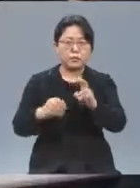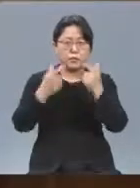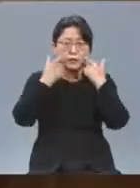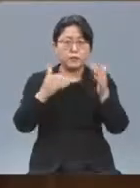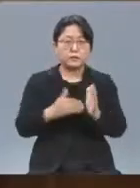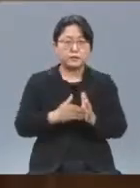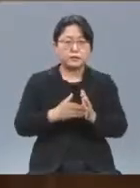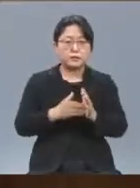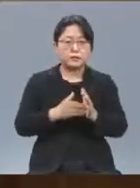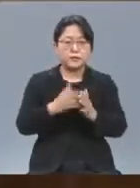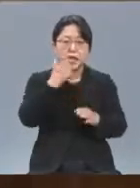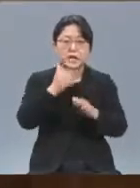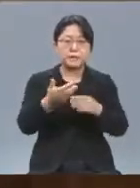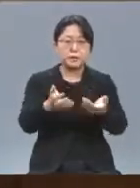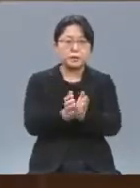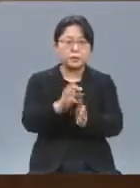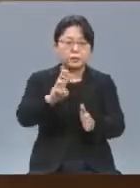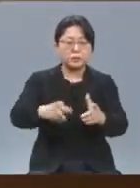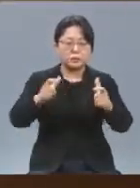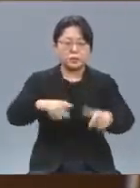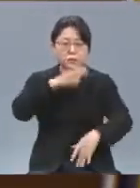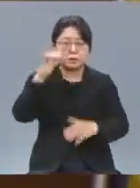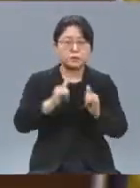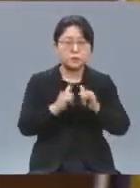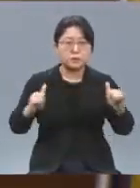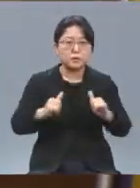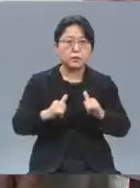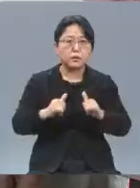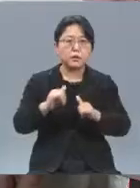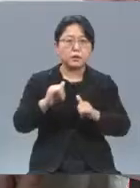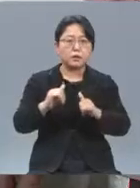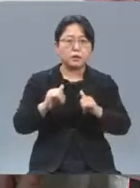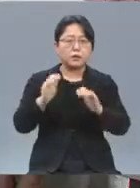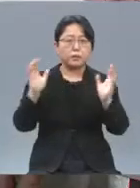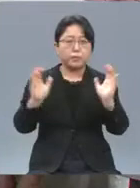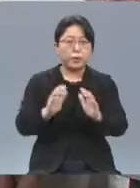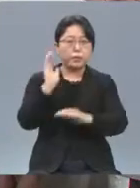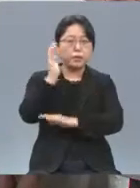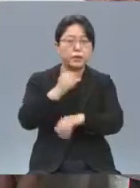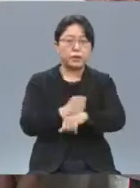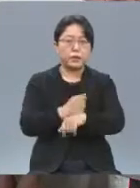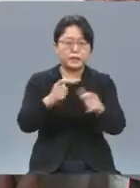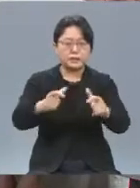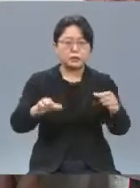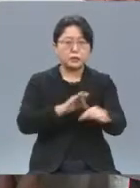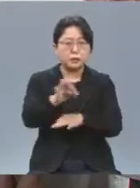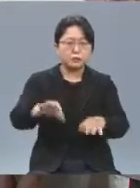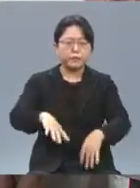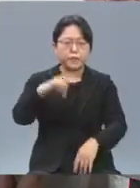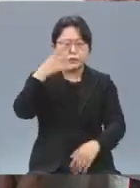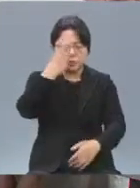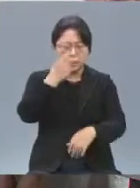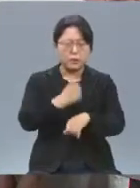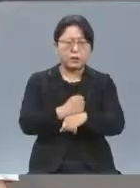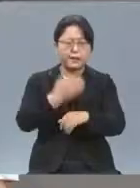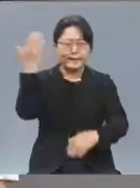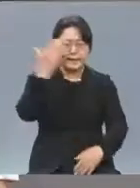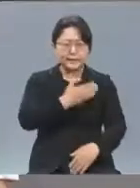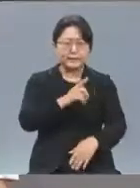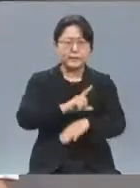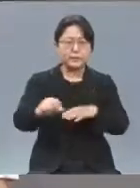나타났습니다. 한편 더불어민주당 광주지역 당선인들은 워크숍을 마무리하면서 지역 경제를 먼저 살피고